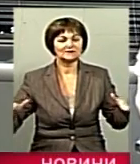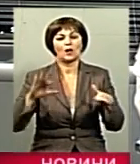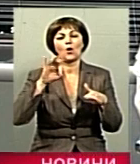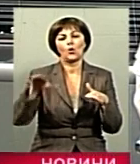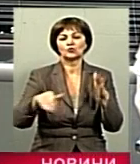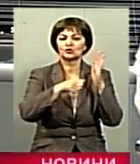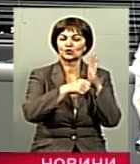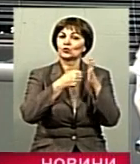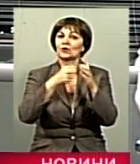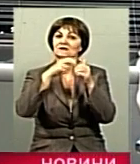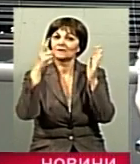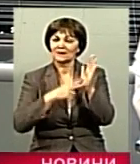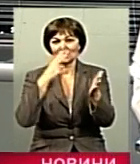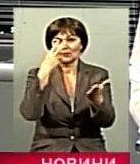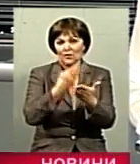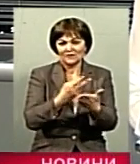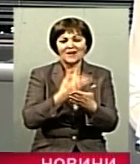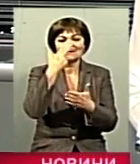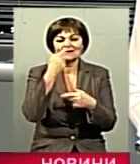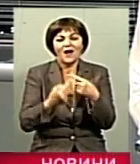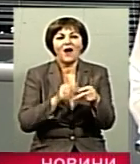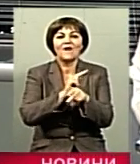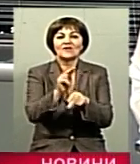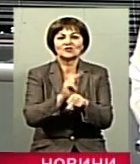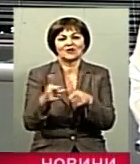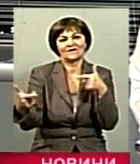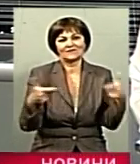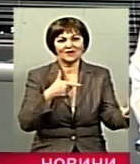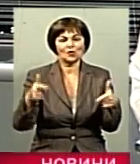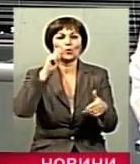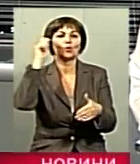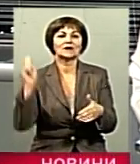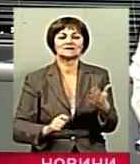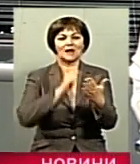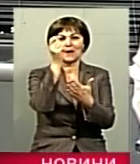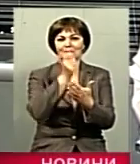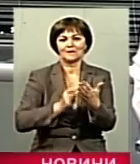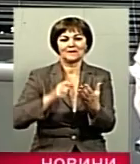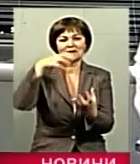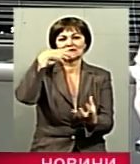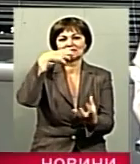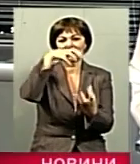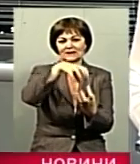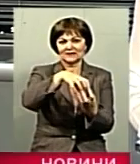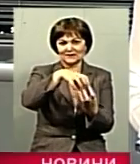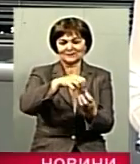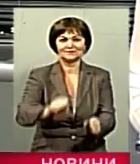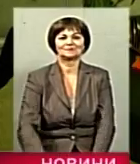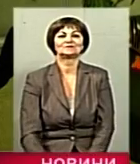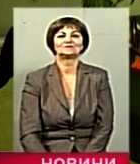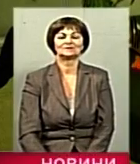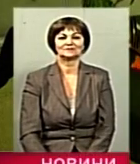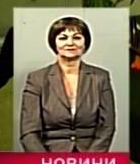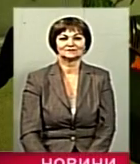до 17 років демонстрували навички виготовлення традиційної української писанки. Оксана Гебрич – детальніше.